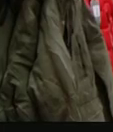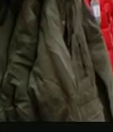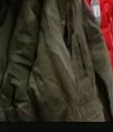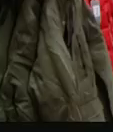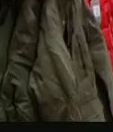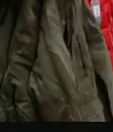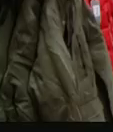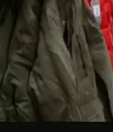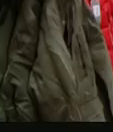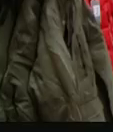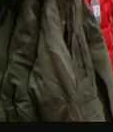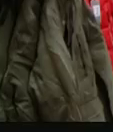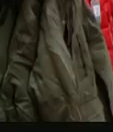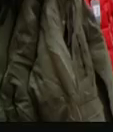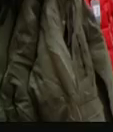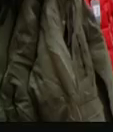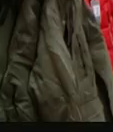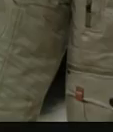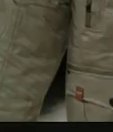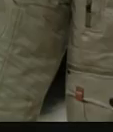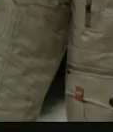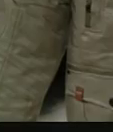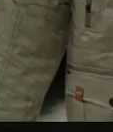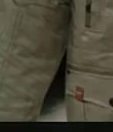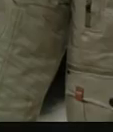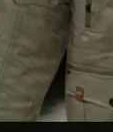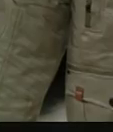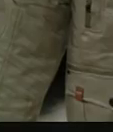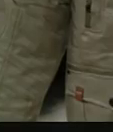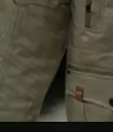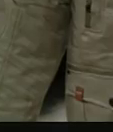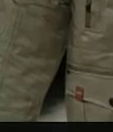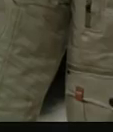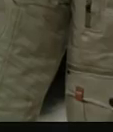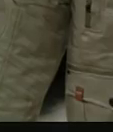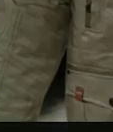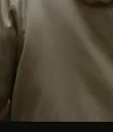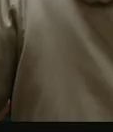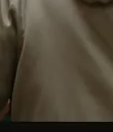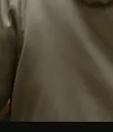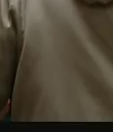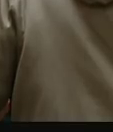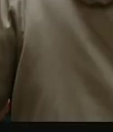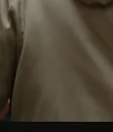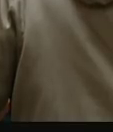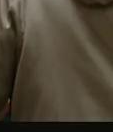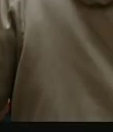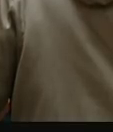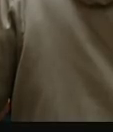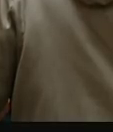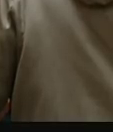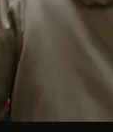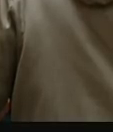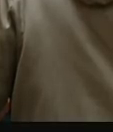Время утепляться. Красиво, качественно, недорого. Огромный ассортимент зимних курток на ярмарке верхней одежды. Найти свою, ту самую,